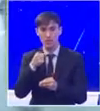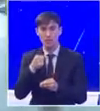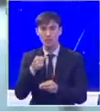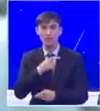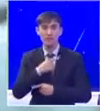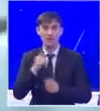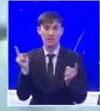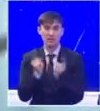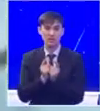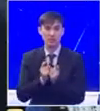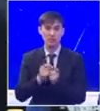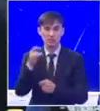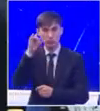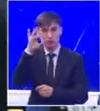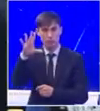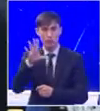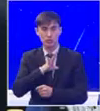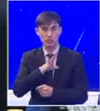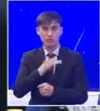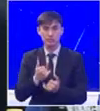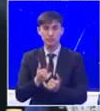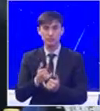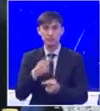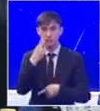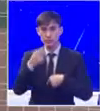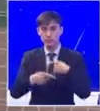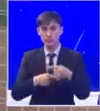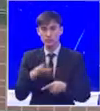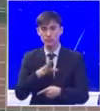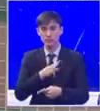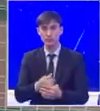финалда кездесіп, чемпиондық атақты сарапқа салуды дәстүрге айналдырған.